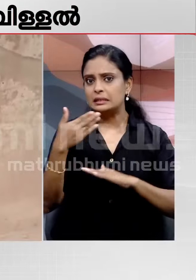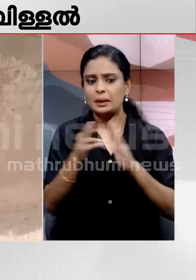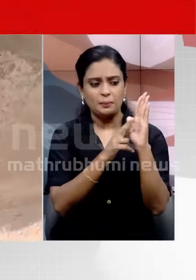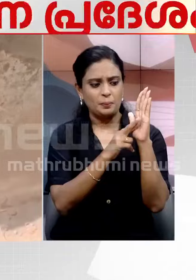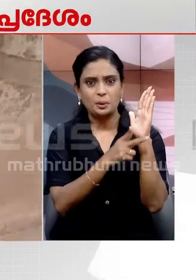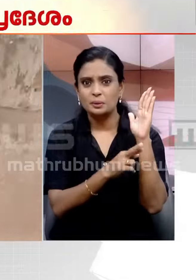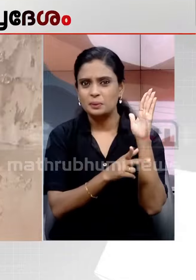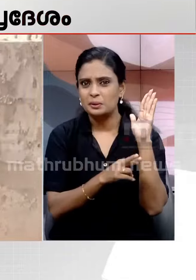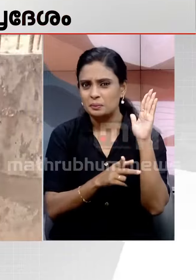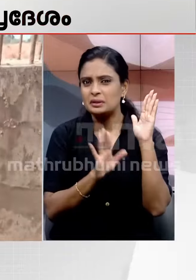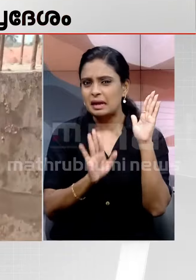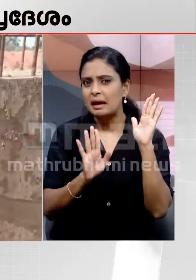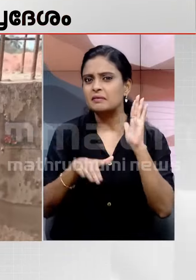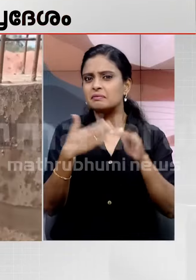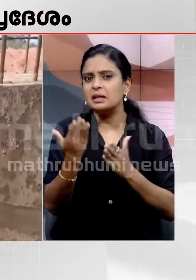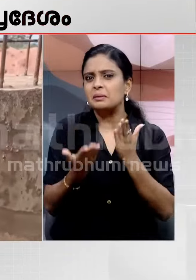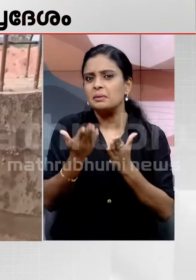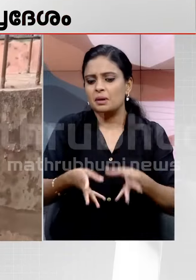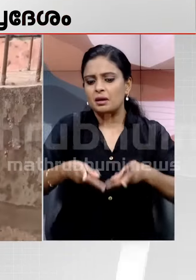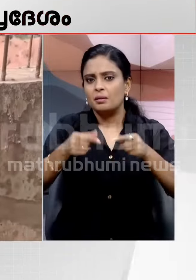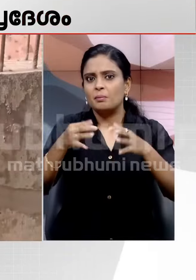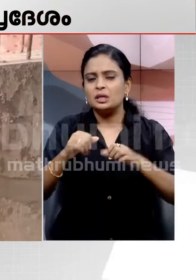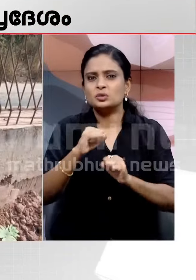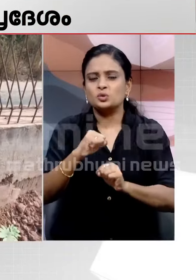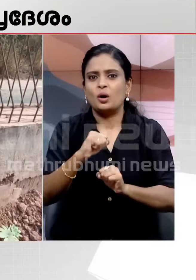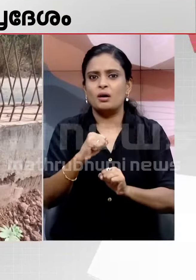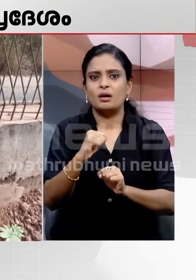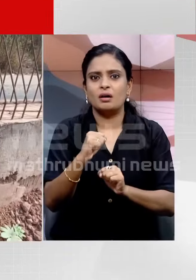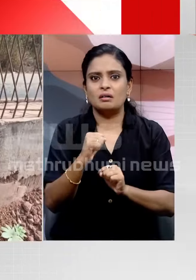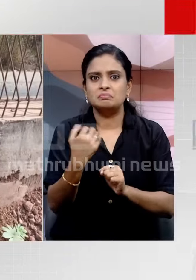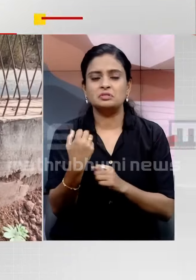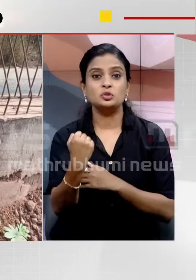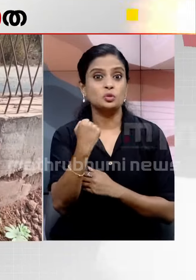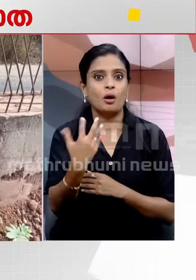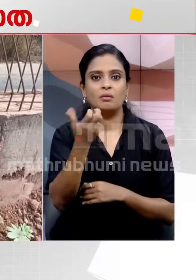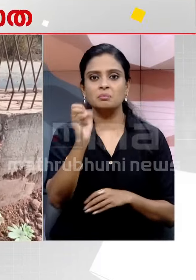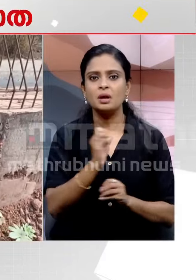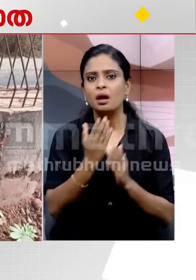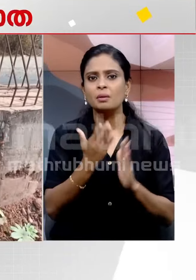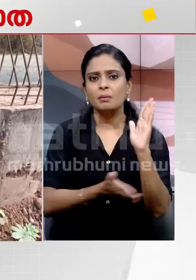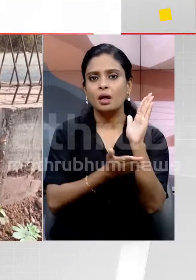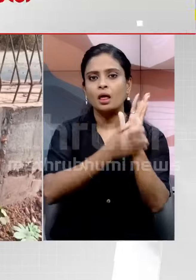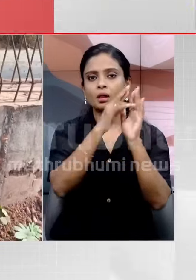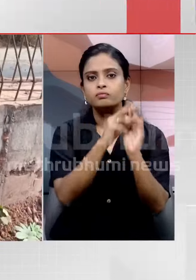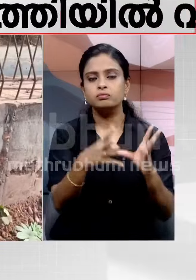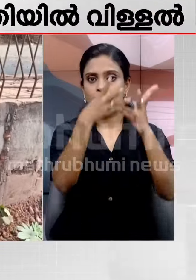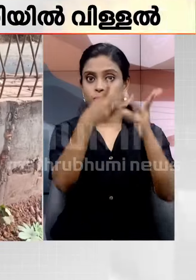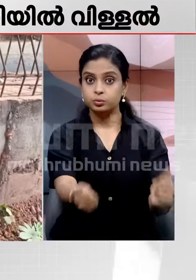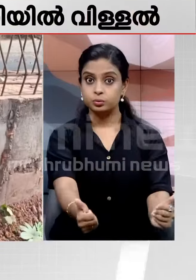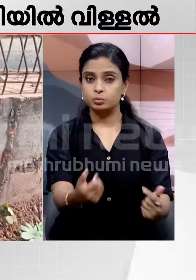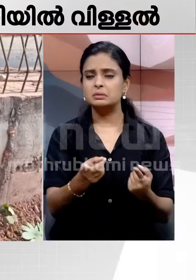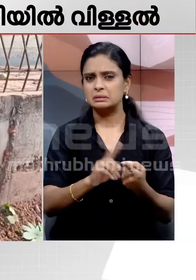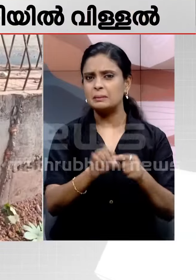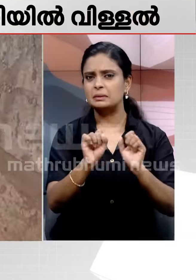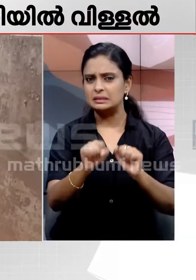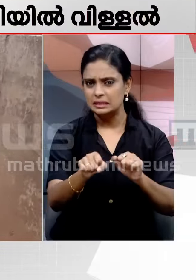കൃത്യമായിട്ട് ആ മണ്ണിനവിടെ ഉറച്ചു നിൽക്കാൻ കഴിയില്ല. ഇത് പൂർണ്ണമായിട്ടും ഒരു പക്ഷേ സംരക്ഷണ ഭിത്തി തകർന്നു പോകുന്ന അവസ്ഥയിലേക്ക് എത്തും എന്ന ഒരു